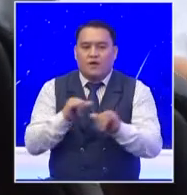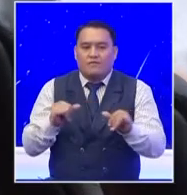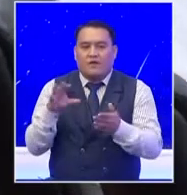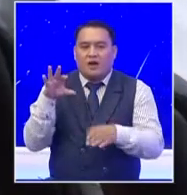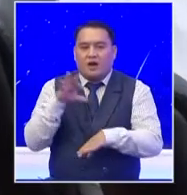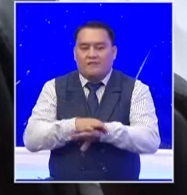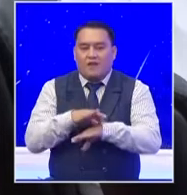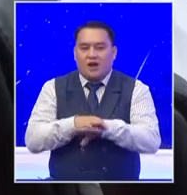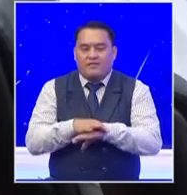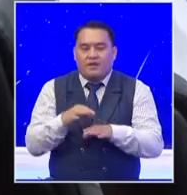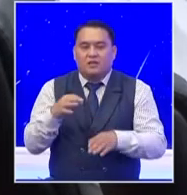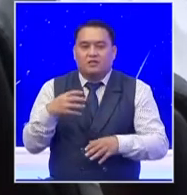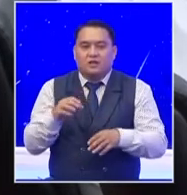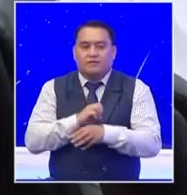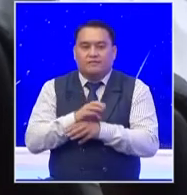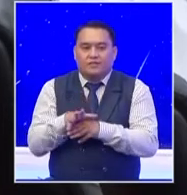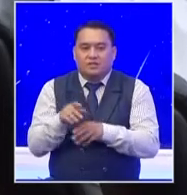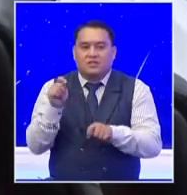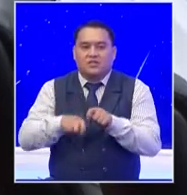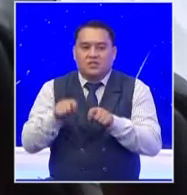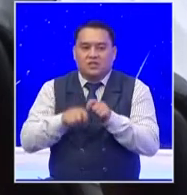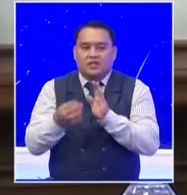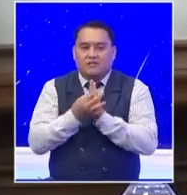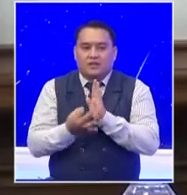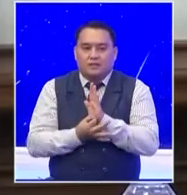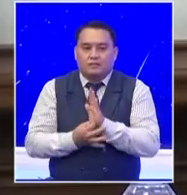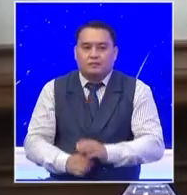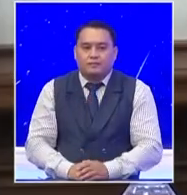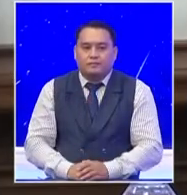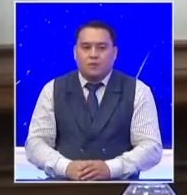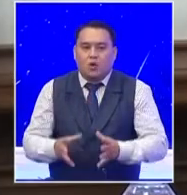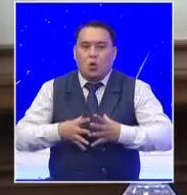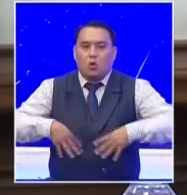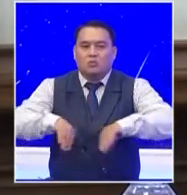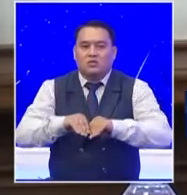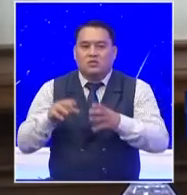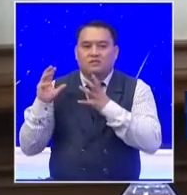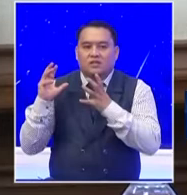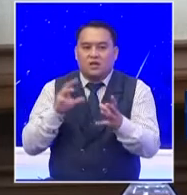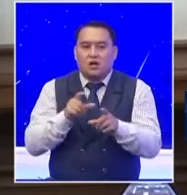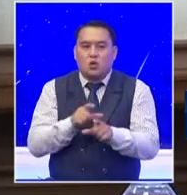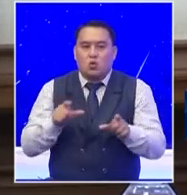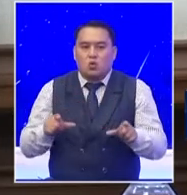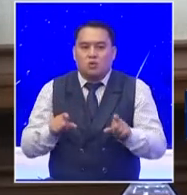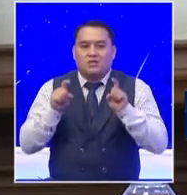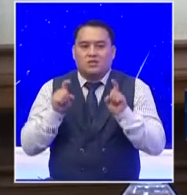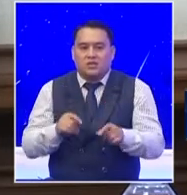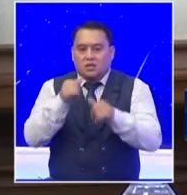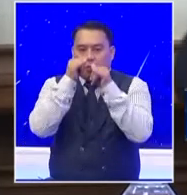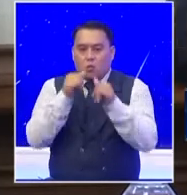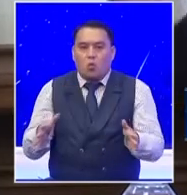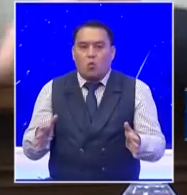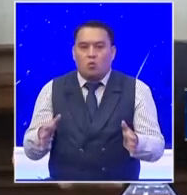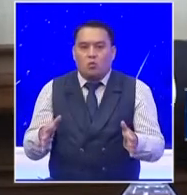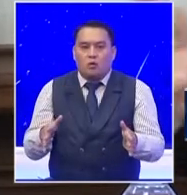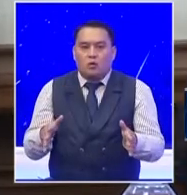выявляемость COVID-19 за счет ПЦР-тестирований. Общественный транспорт. Люди не могут добраться